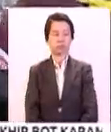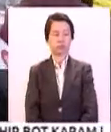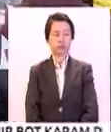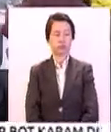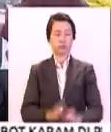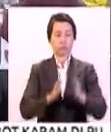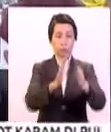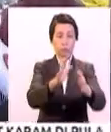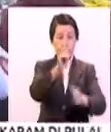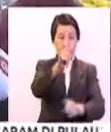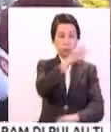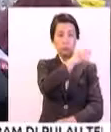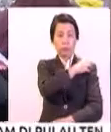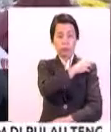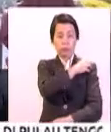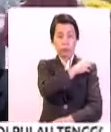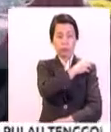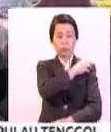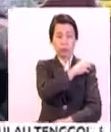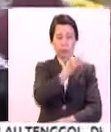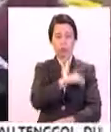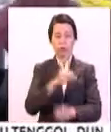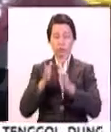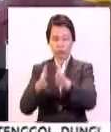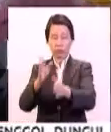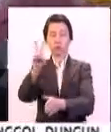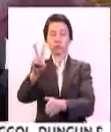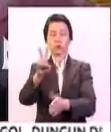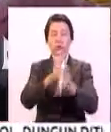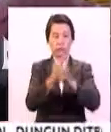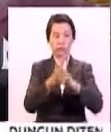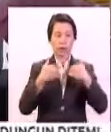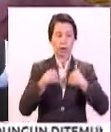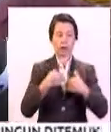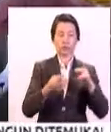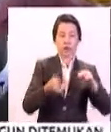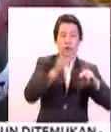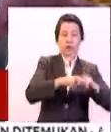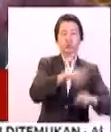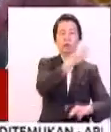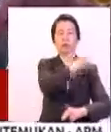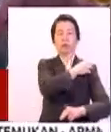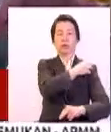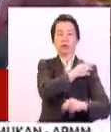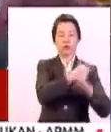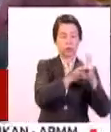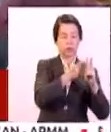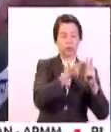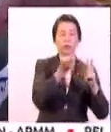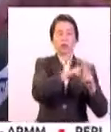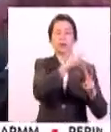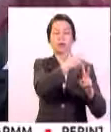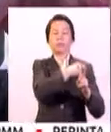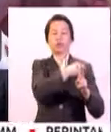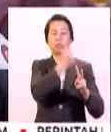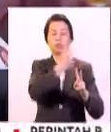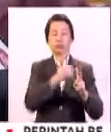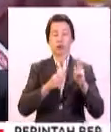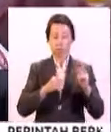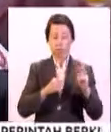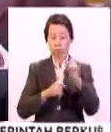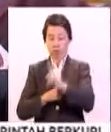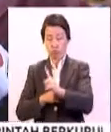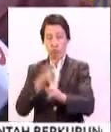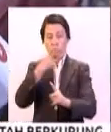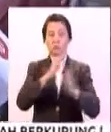satu pegawai di saluran 1 dan 2. Ya, jadi kita ada satu ekstra pegawai saluran 1 dan 2. Kenapa? Kerana saluran 1 dan 2 adalah di